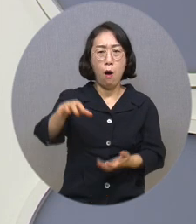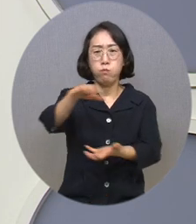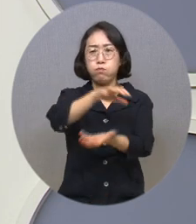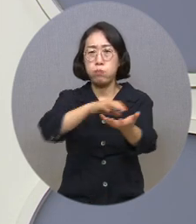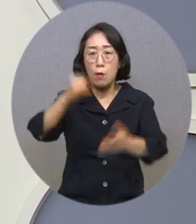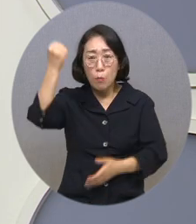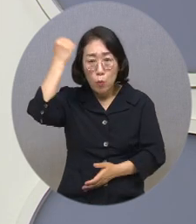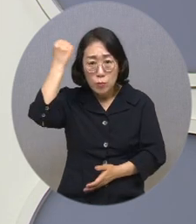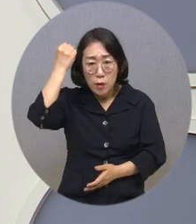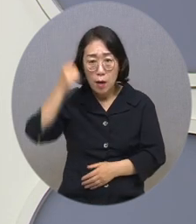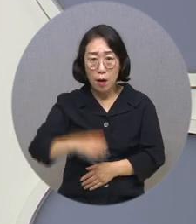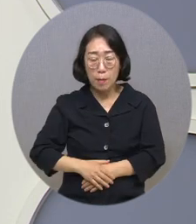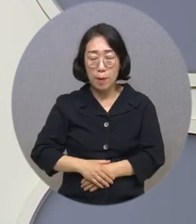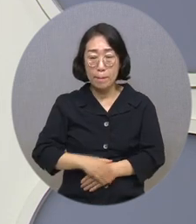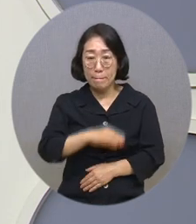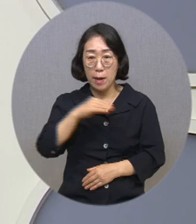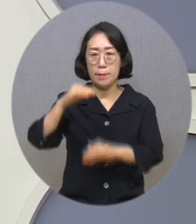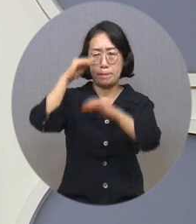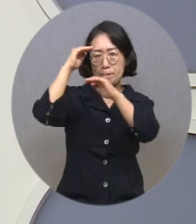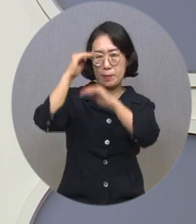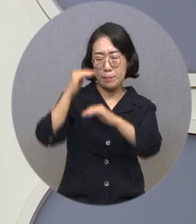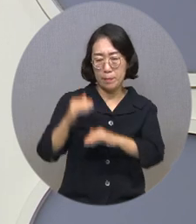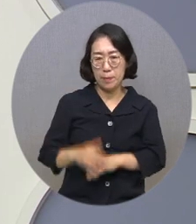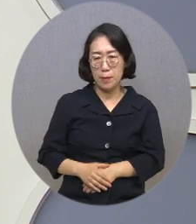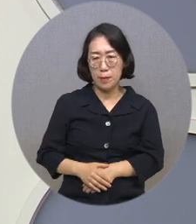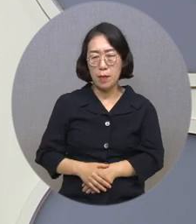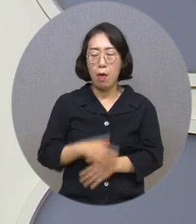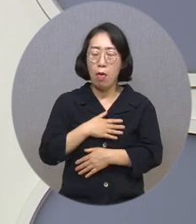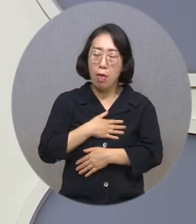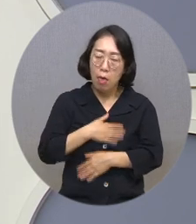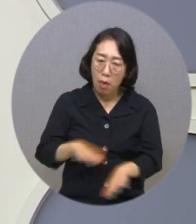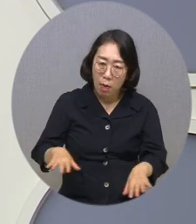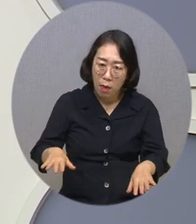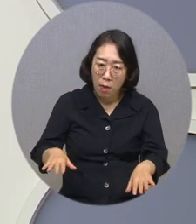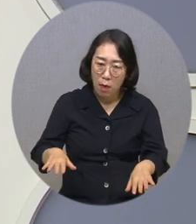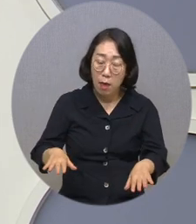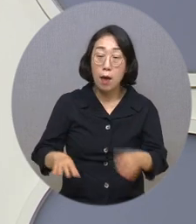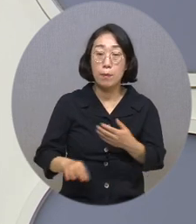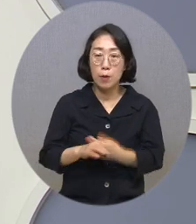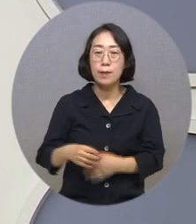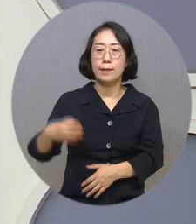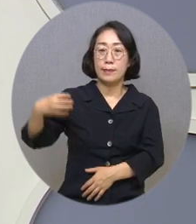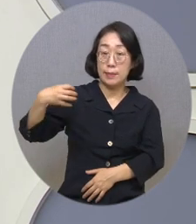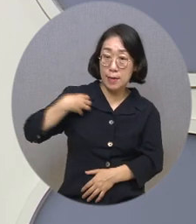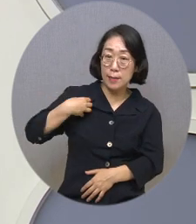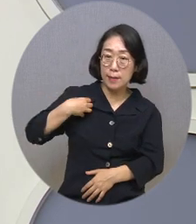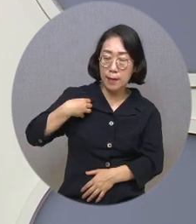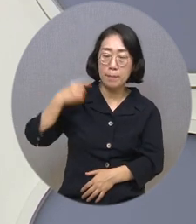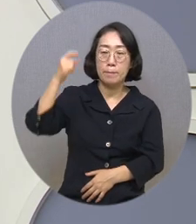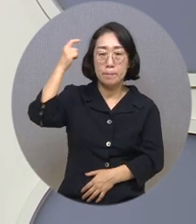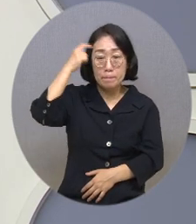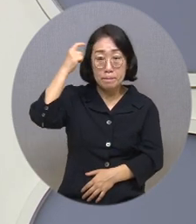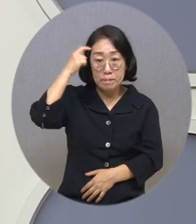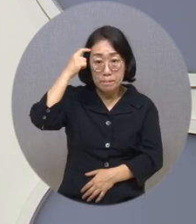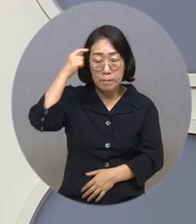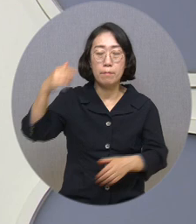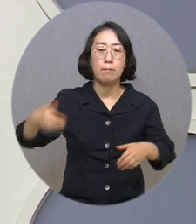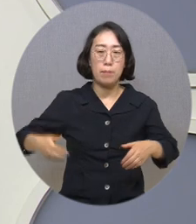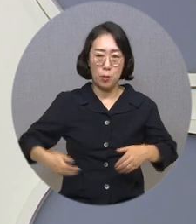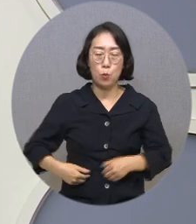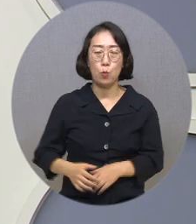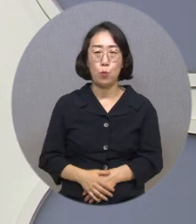무기력하면 사명감을 찾아라. 그때 사실 제가 무기력했을 때거든요. 그래서 이제 제가